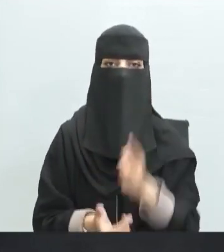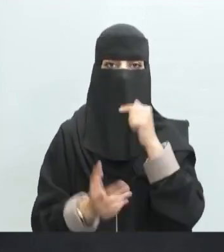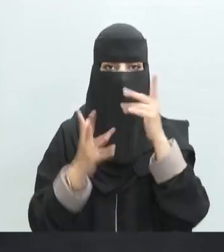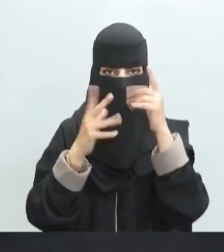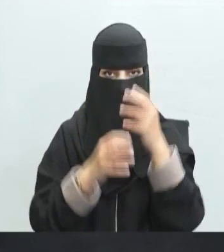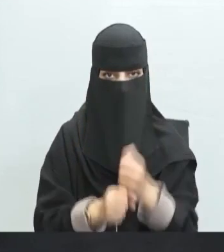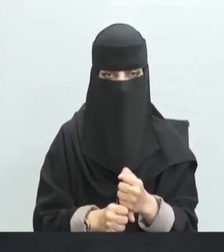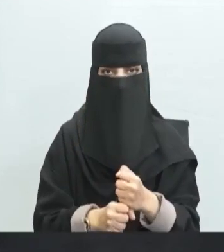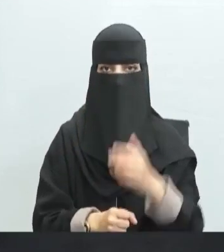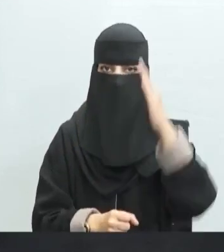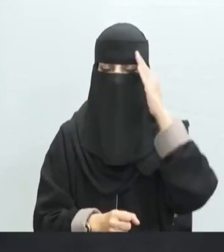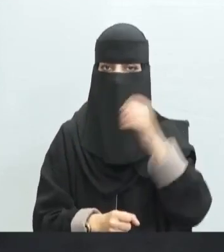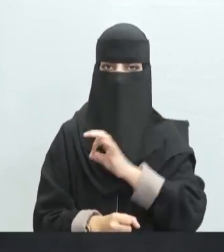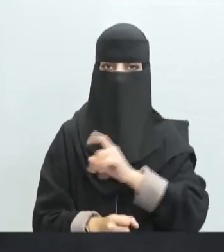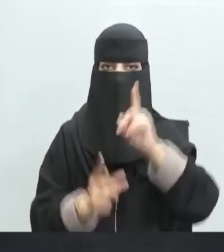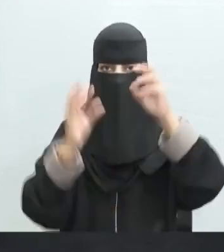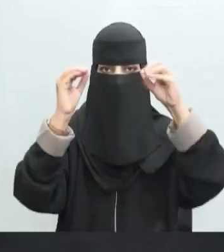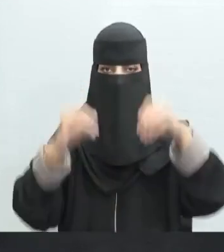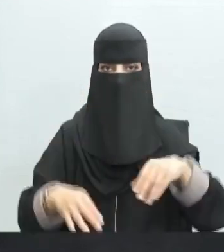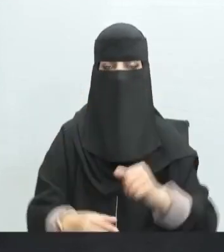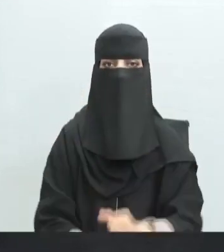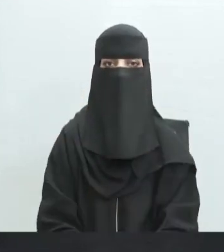رعايه الله والسلام عليكم ورحمه الله وبركاته